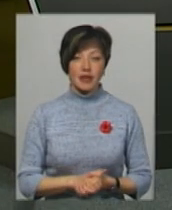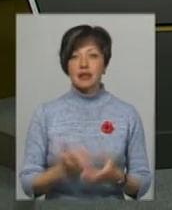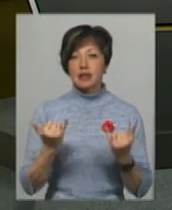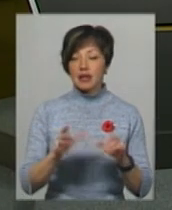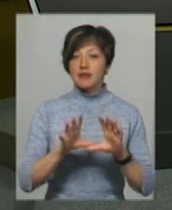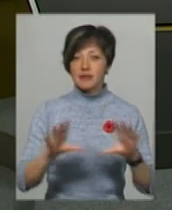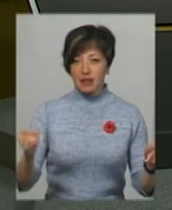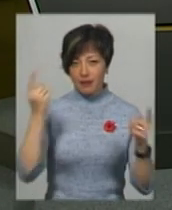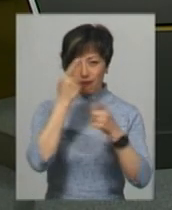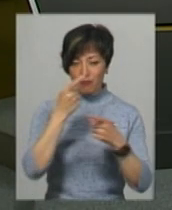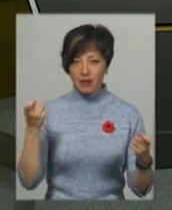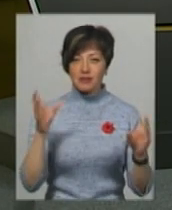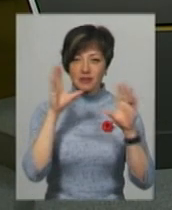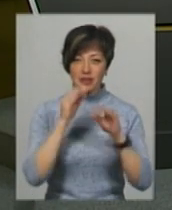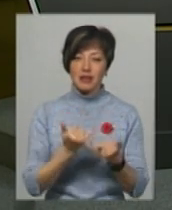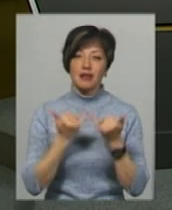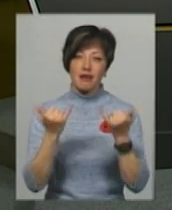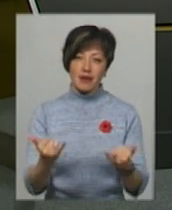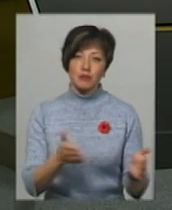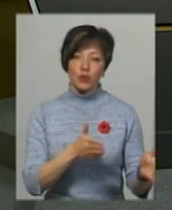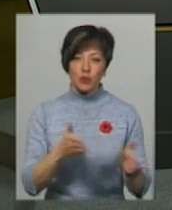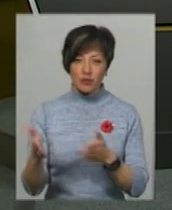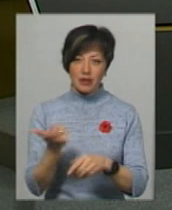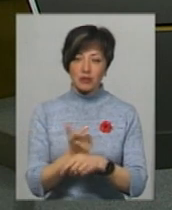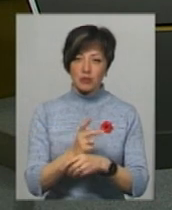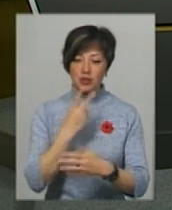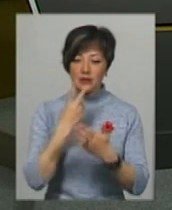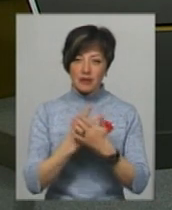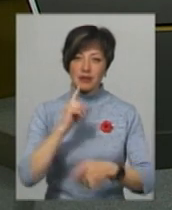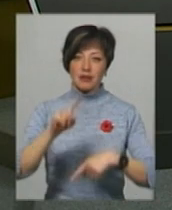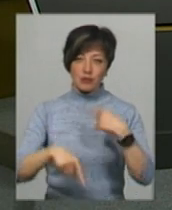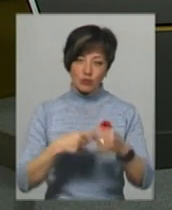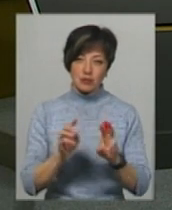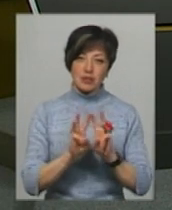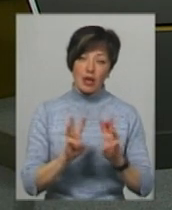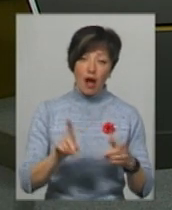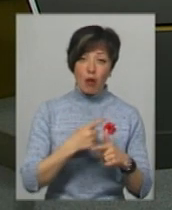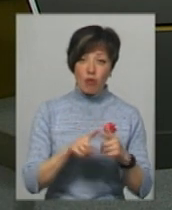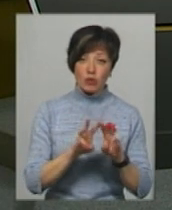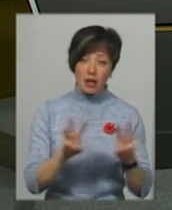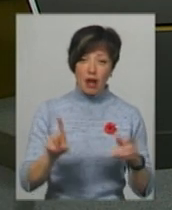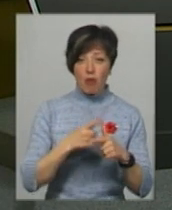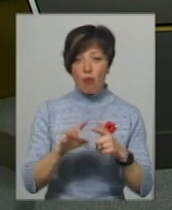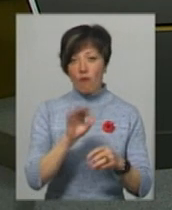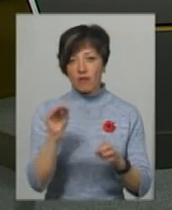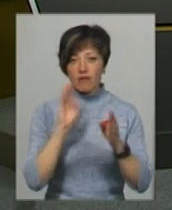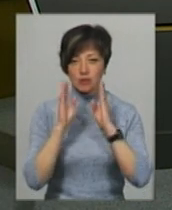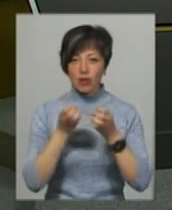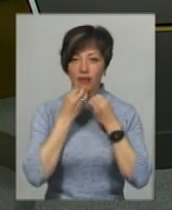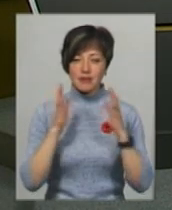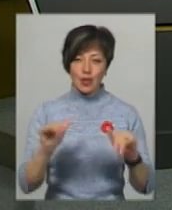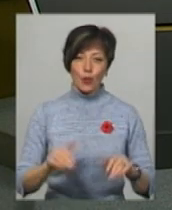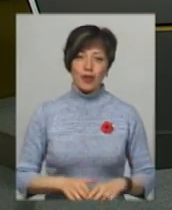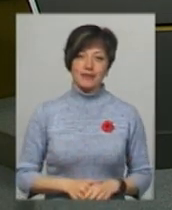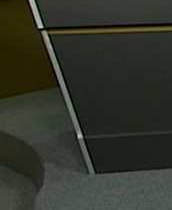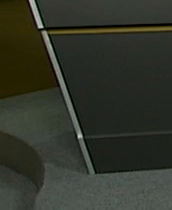Наразі це вся інформація, яку ми встигли для вас підготувати. Більше дивіться на нашому сайті або офіційній сторінці у Facebook. На все добре.